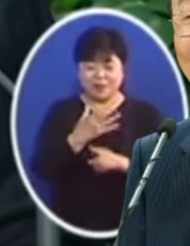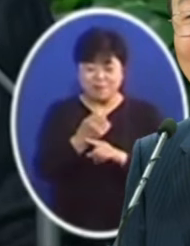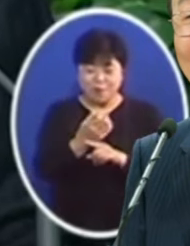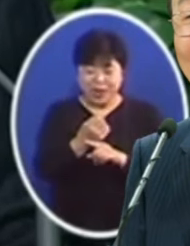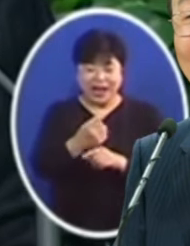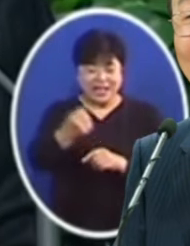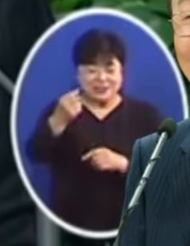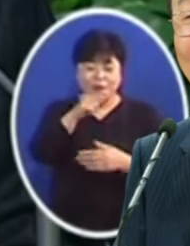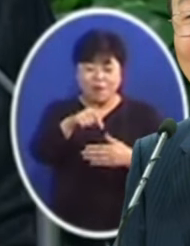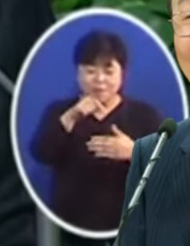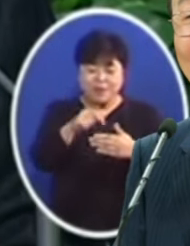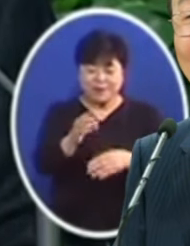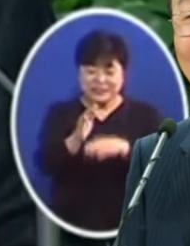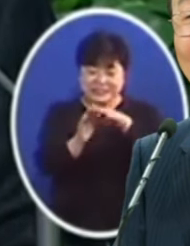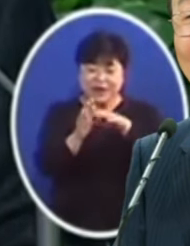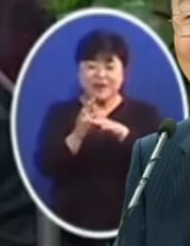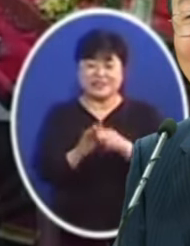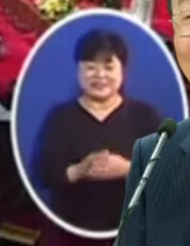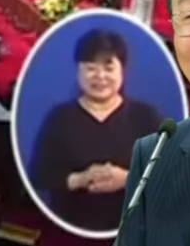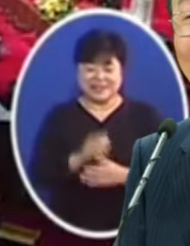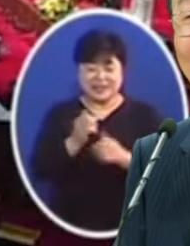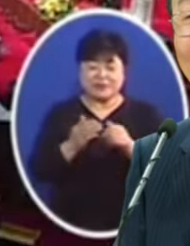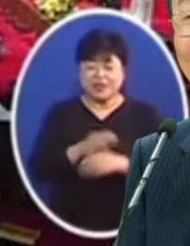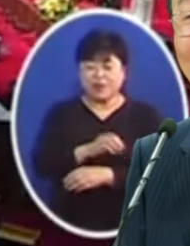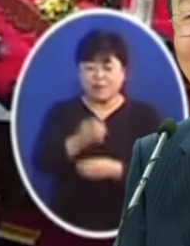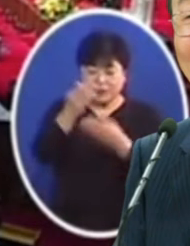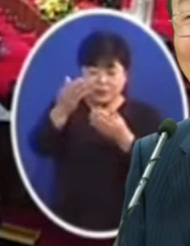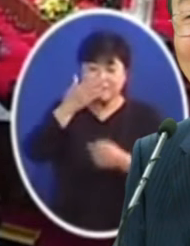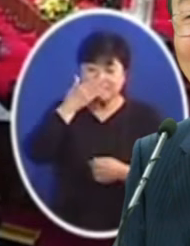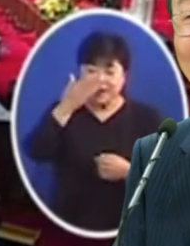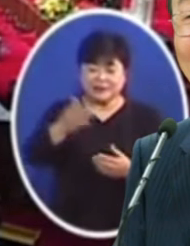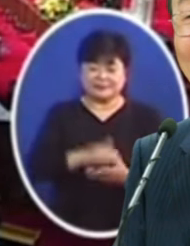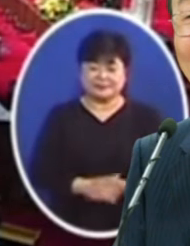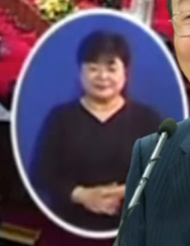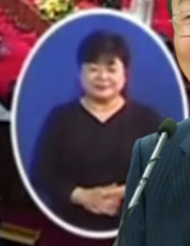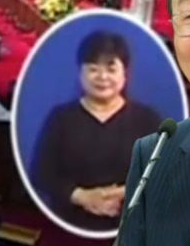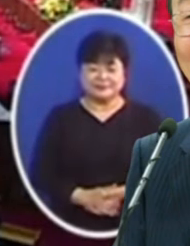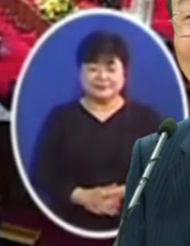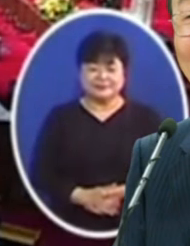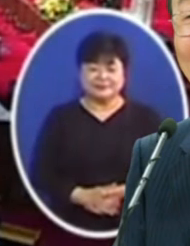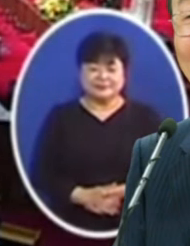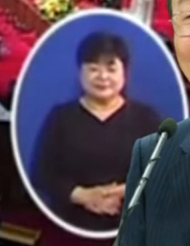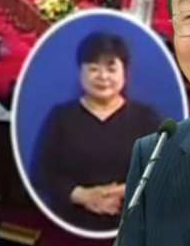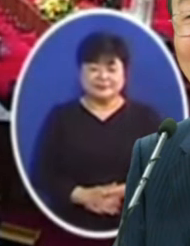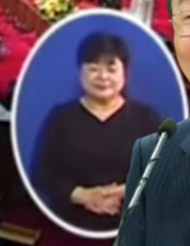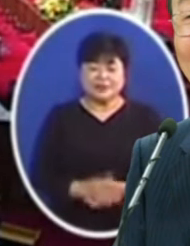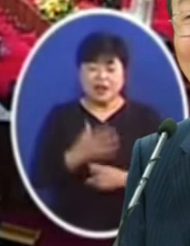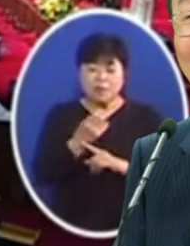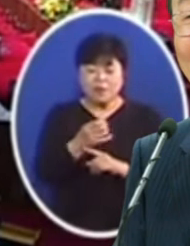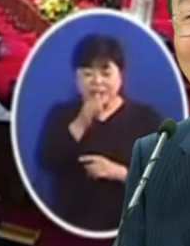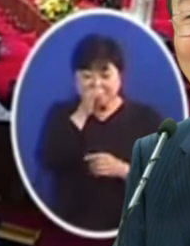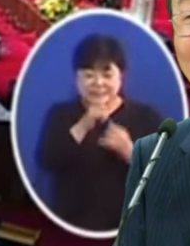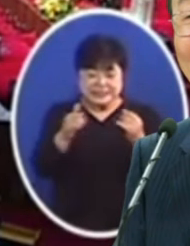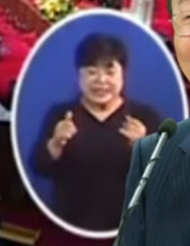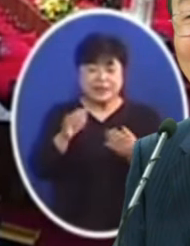보배로서 마음을 채워놓아야 하나님께 영광을 돌릴 수 있는 것입니다. 이 보배가 있는 사람은 그 다음엔